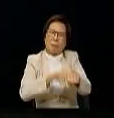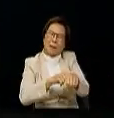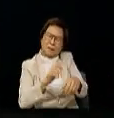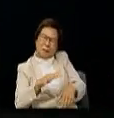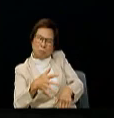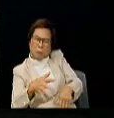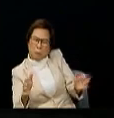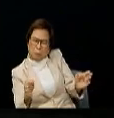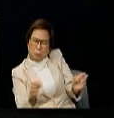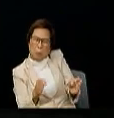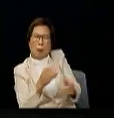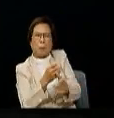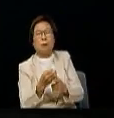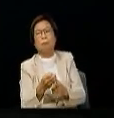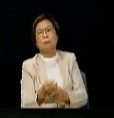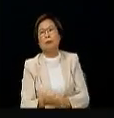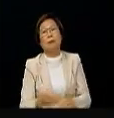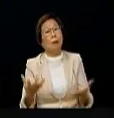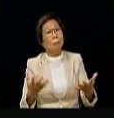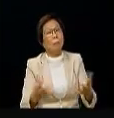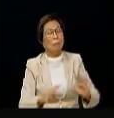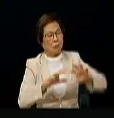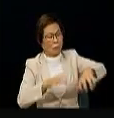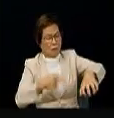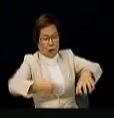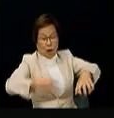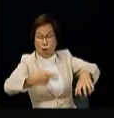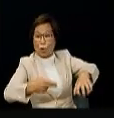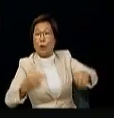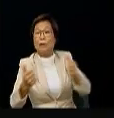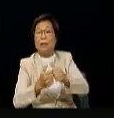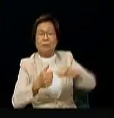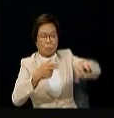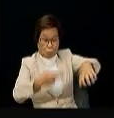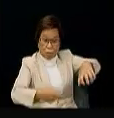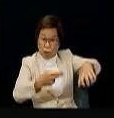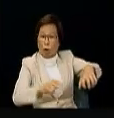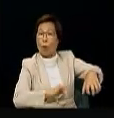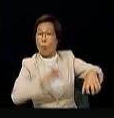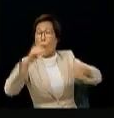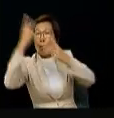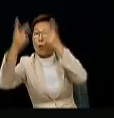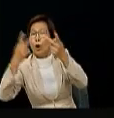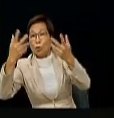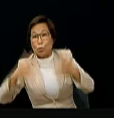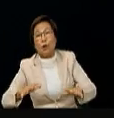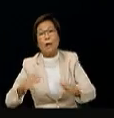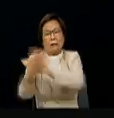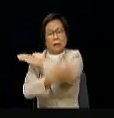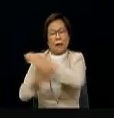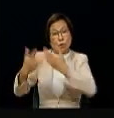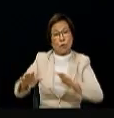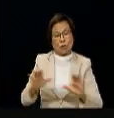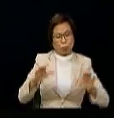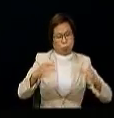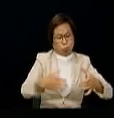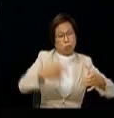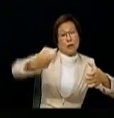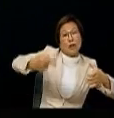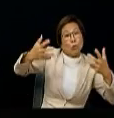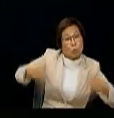masa depan Bagaimana pula dengan ini saya tim gelembung perjalanan dengan negara-negara yang sudah mencapai United kelompok itu juga